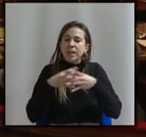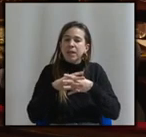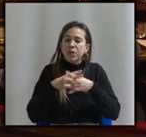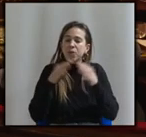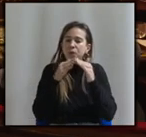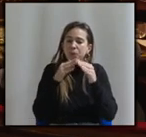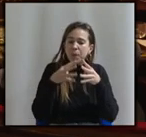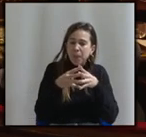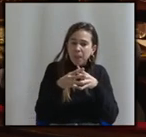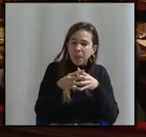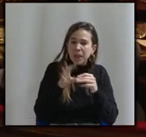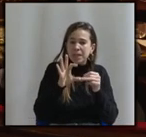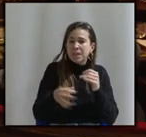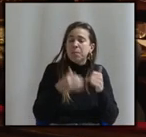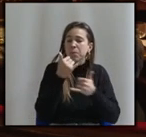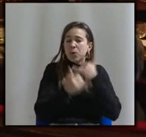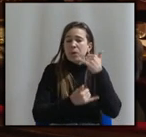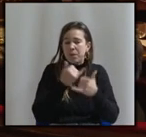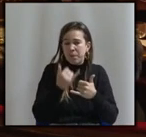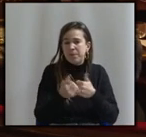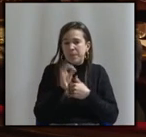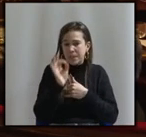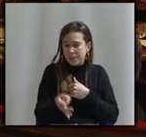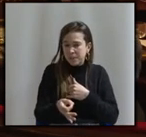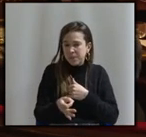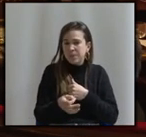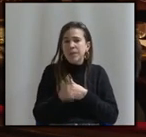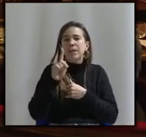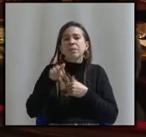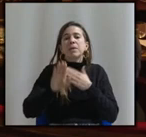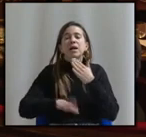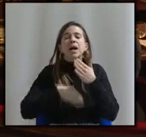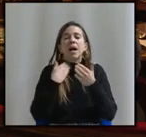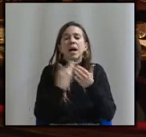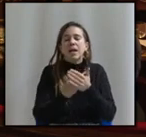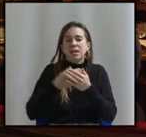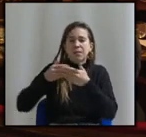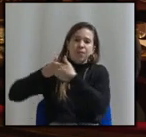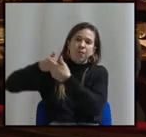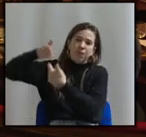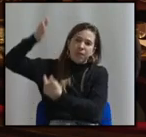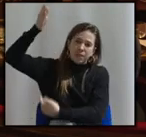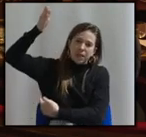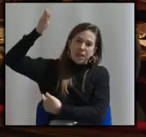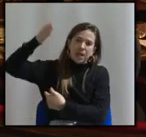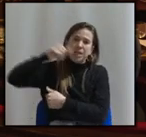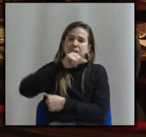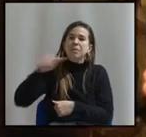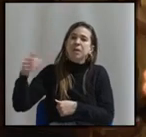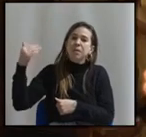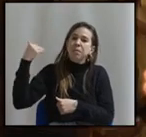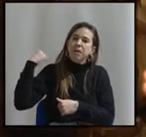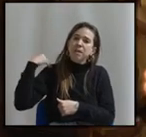algunes zones amb aquesta problemàtica, no només de bancs sinó en alguns racons, inclús han afectat alguna façana, recordo la setmana passada